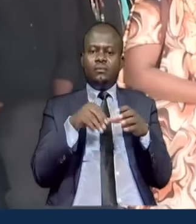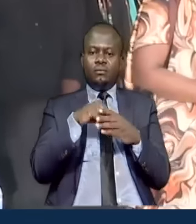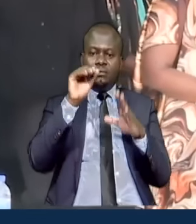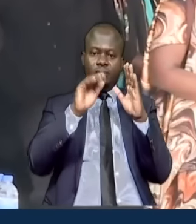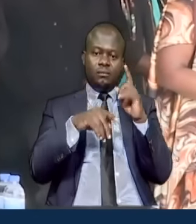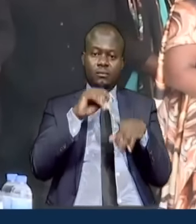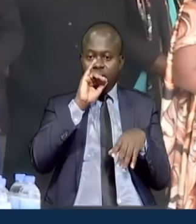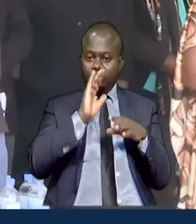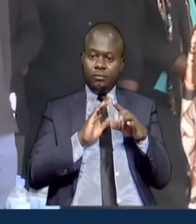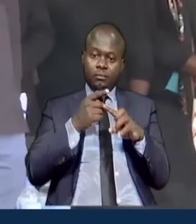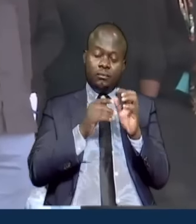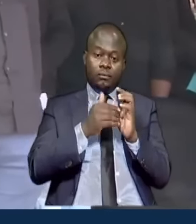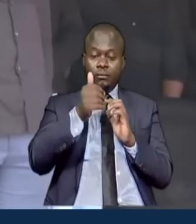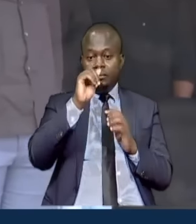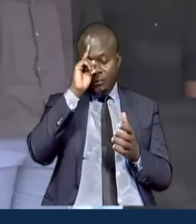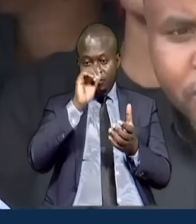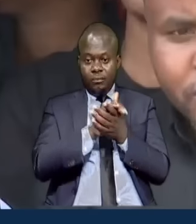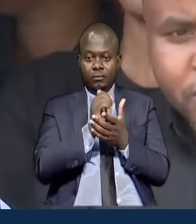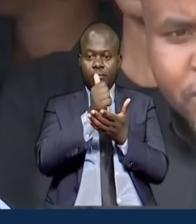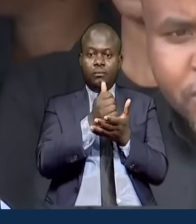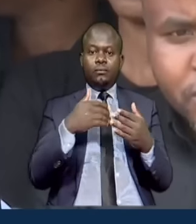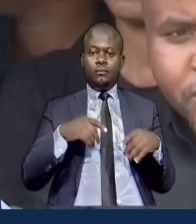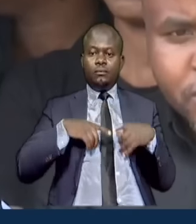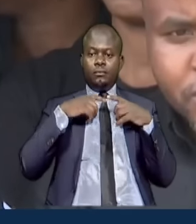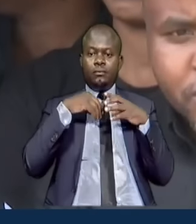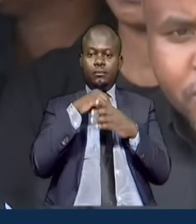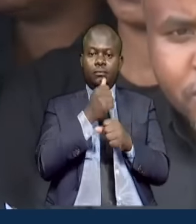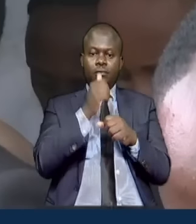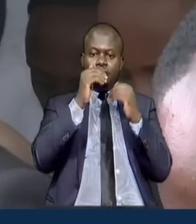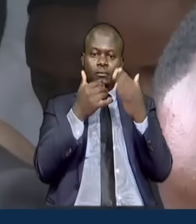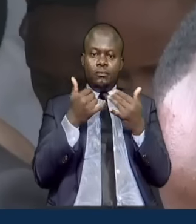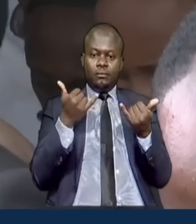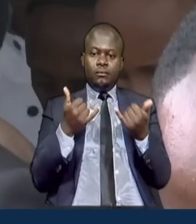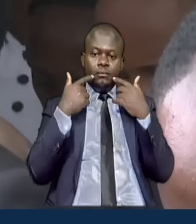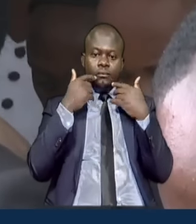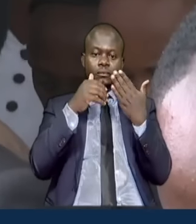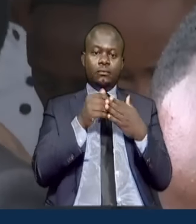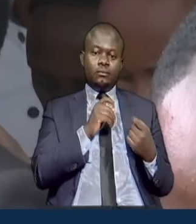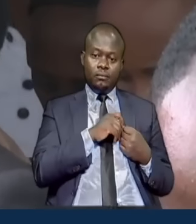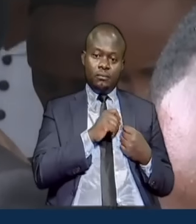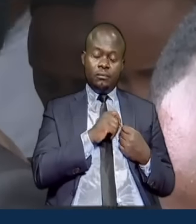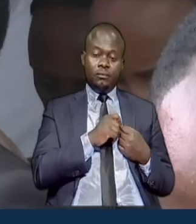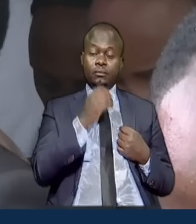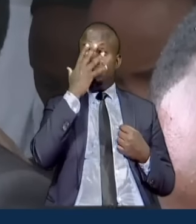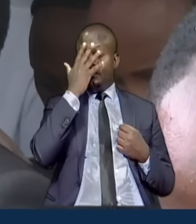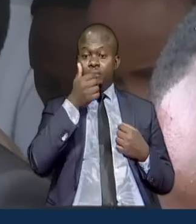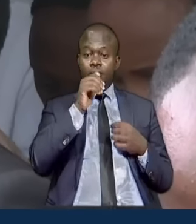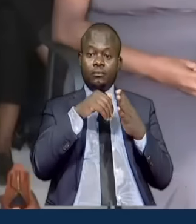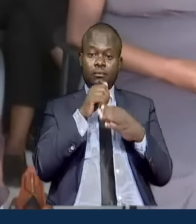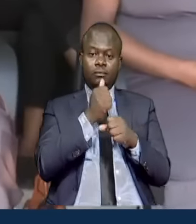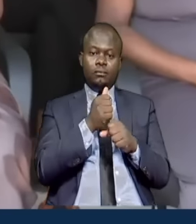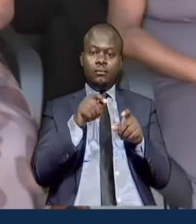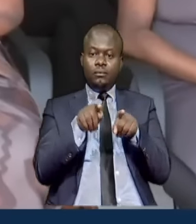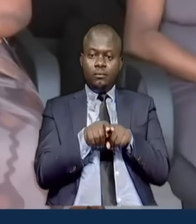Abatutsi, nyamara aribo bizerwaga nk'ababafasha kubaho. Abakora muri uru rwego kuri ubu bavuga ko bababazwa bakanaterwa ipfunwe nabo bakoraga umwuga